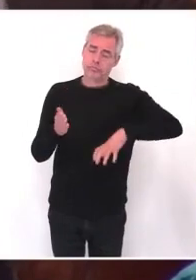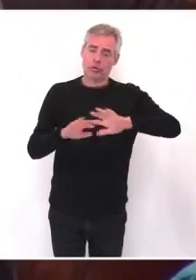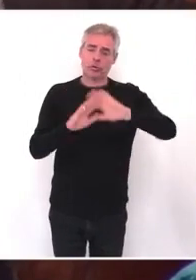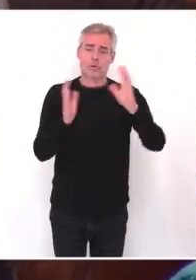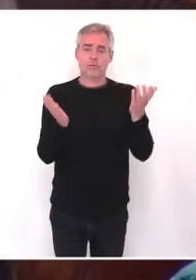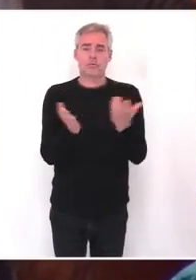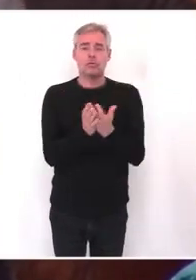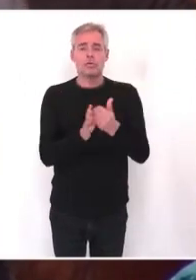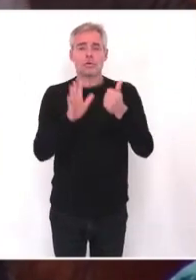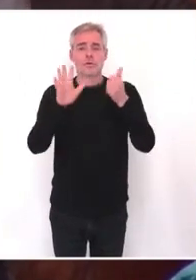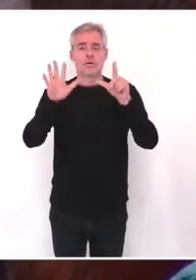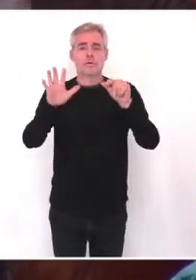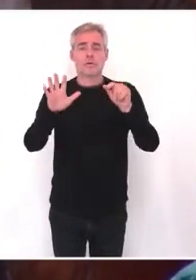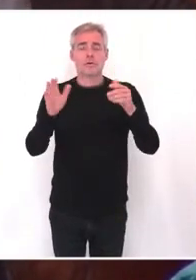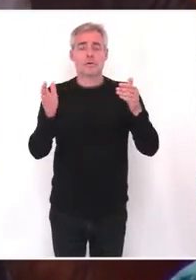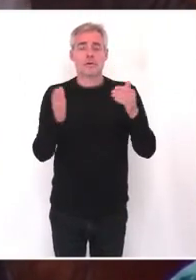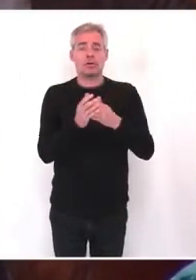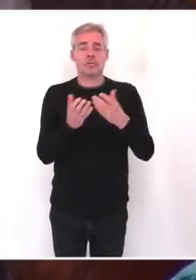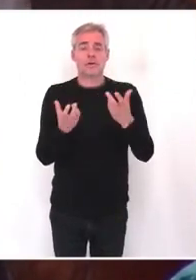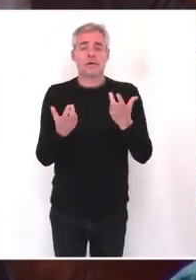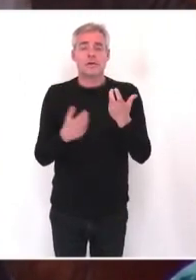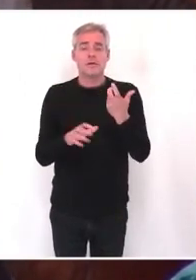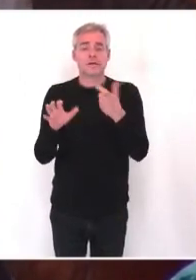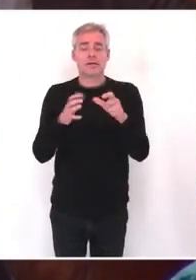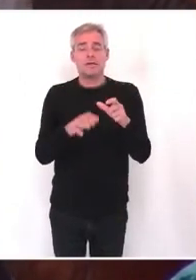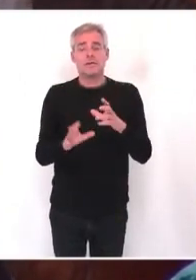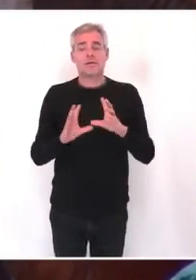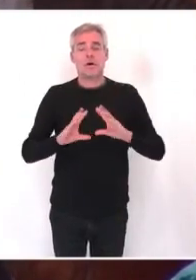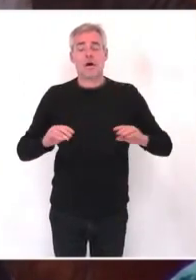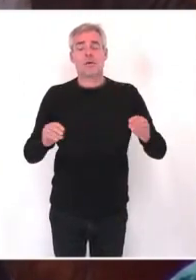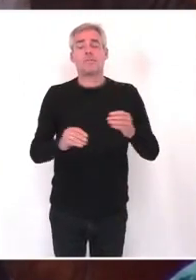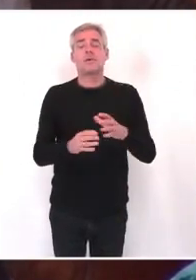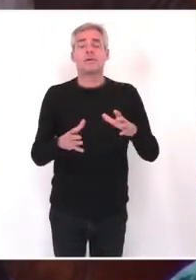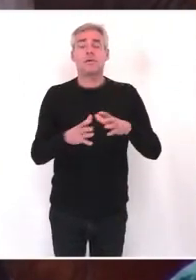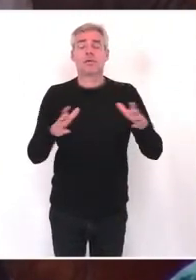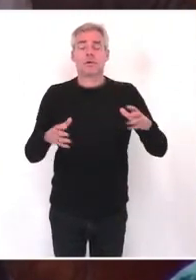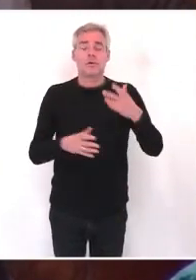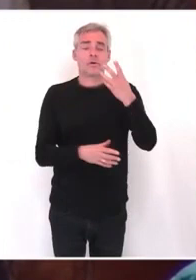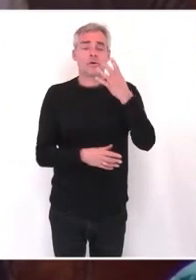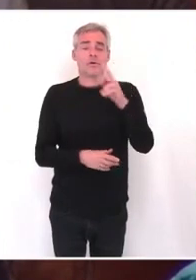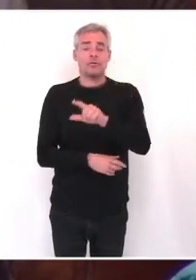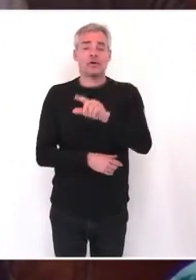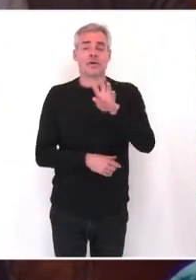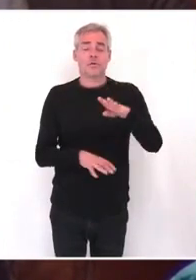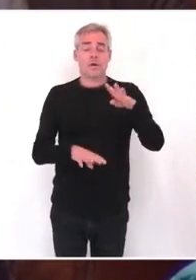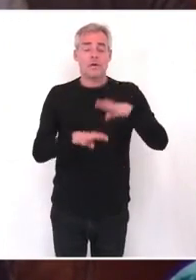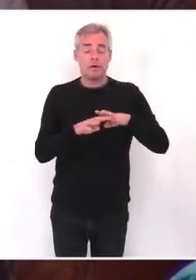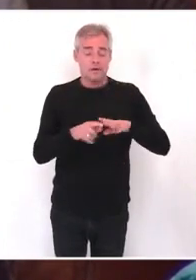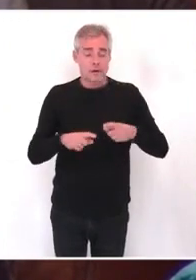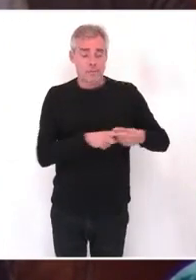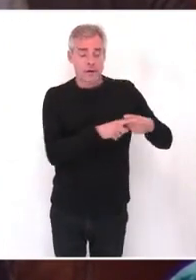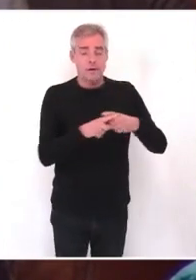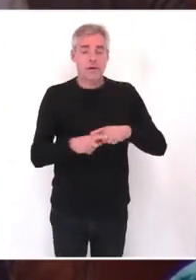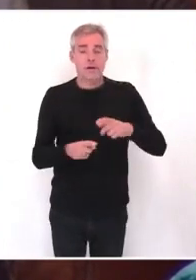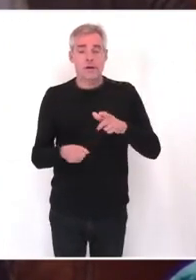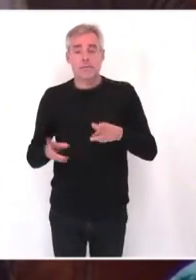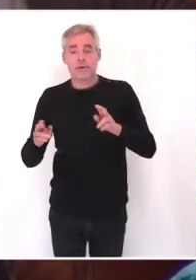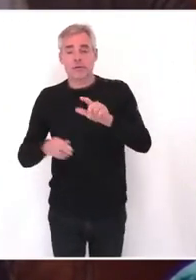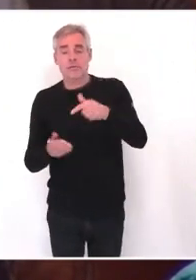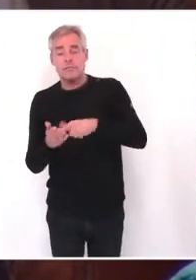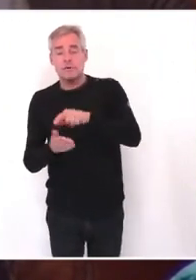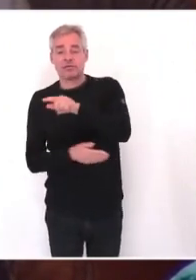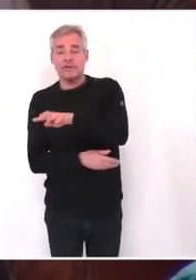de 70 700 habitants métropolitains répartis en 23 quartiers, nous engagera sur la période